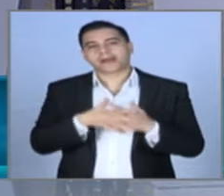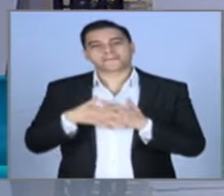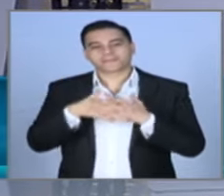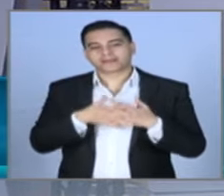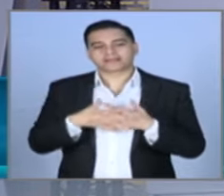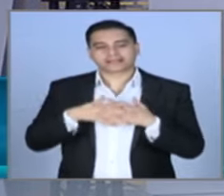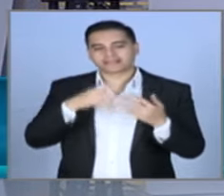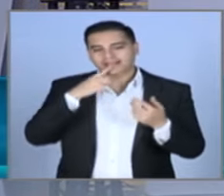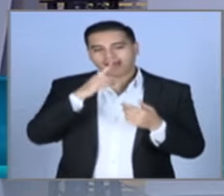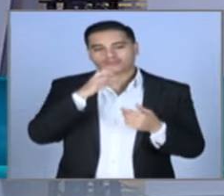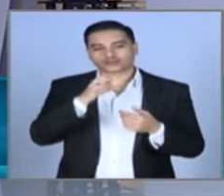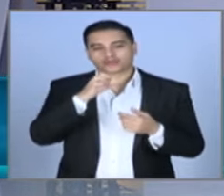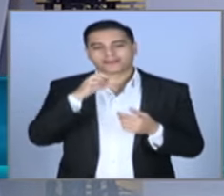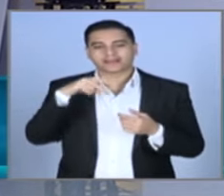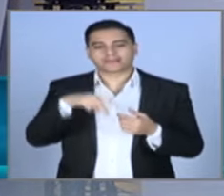1988؟